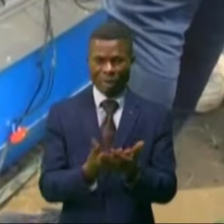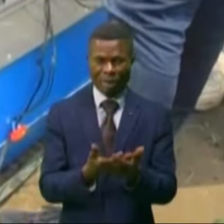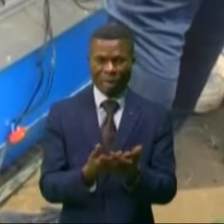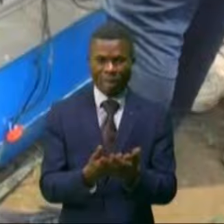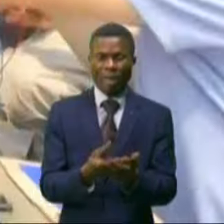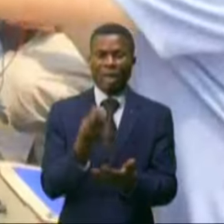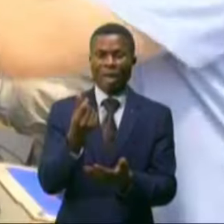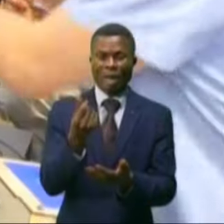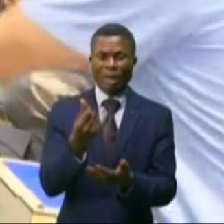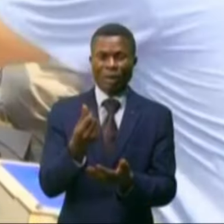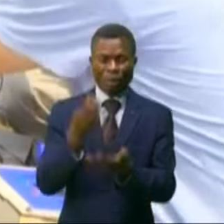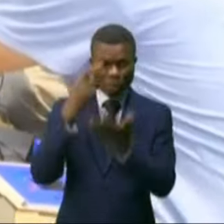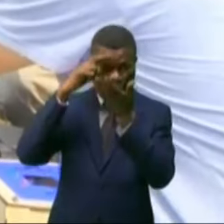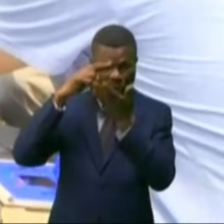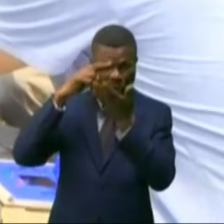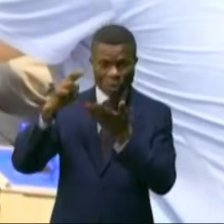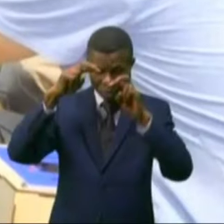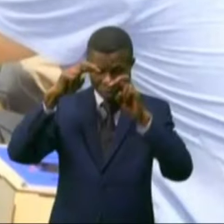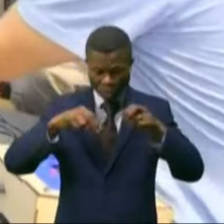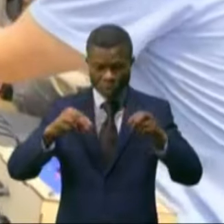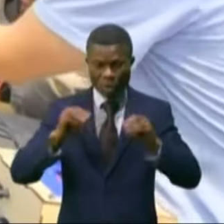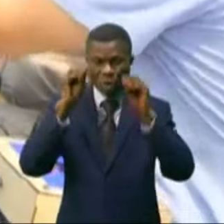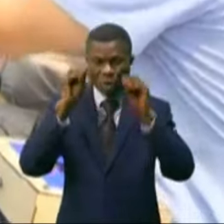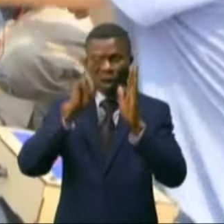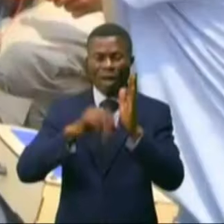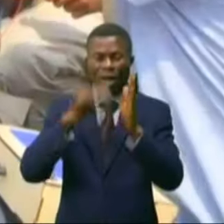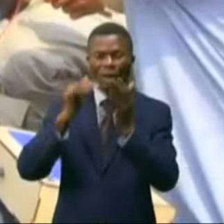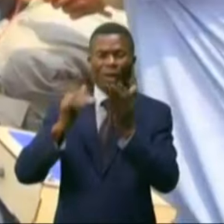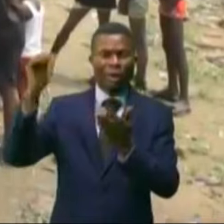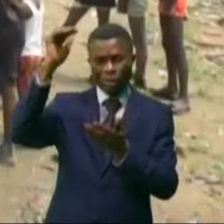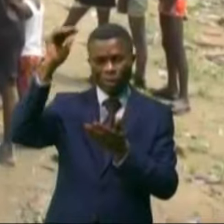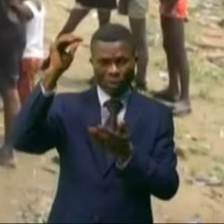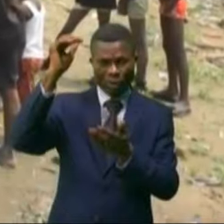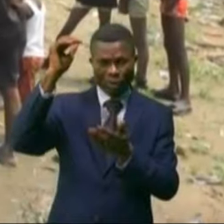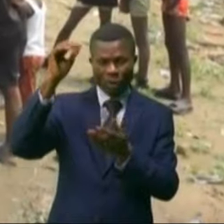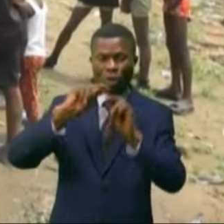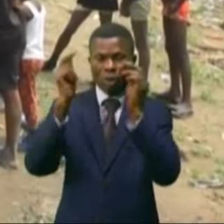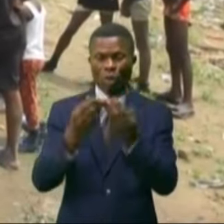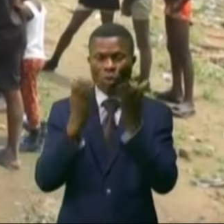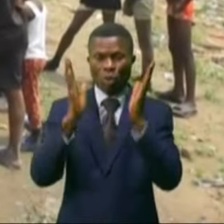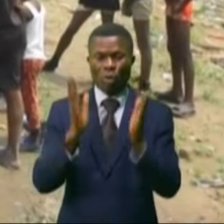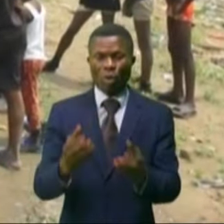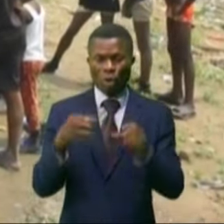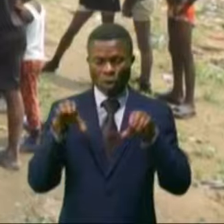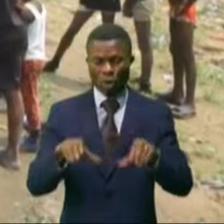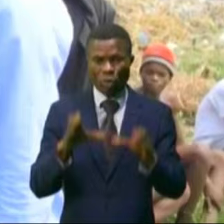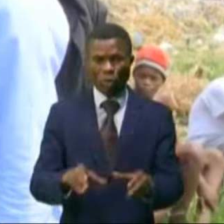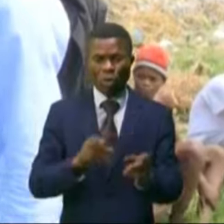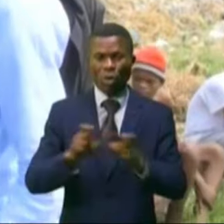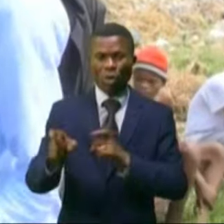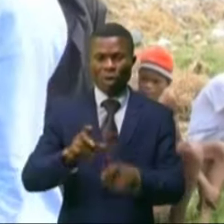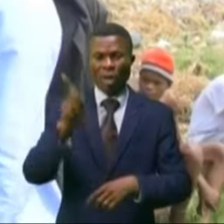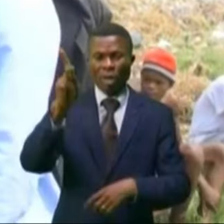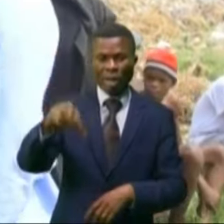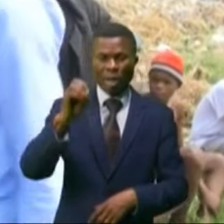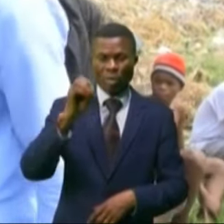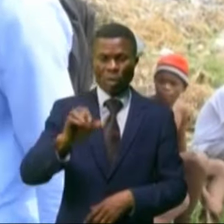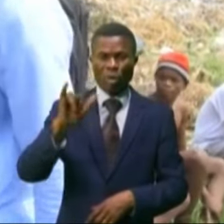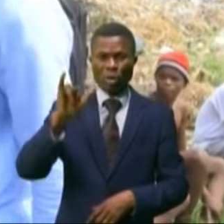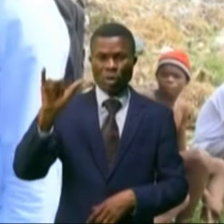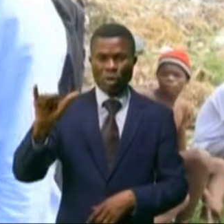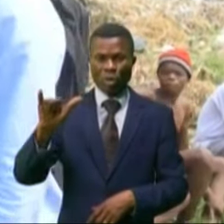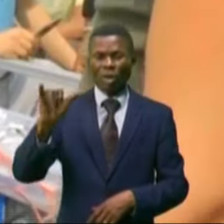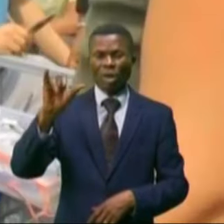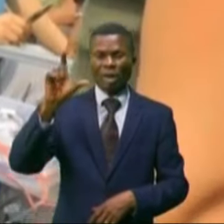de l'Académie des recherches des enseignements supérieurs belges, un groupe d'étudiants congolais de la faculté polytechnique de l'université de